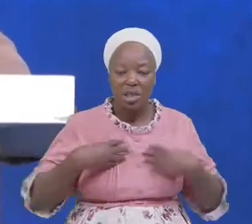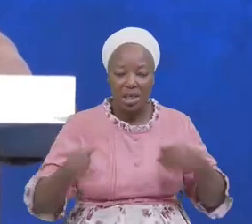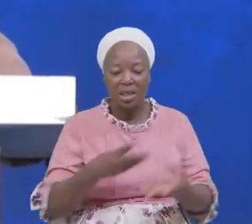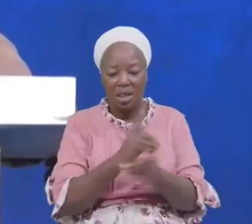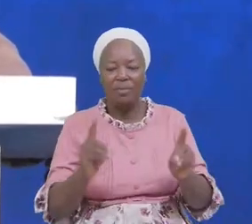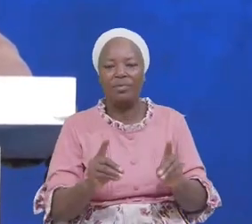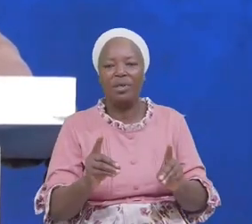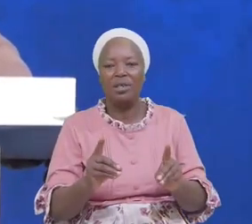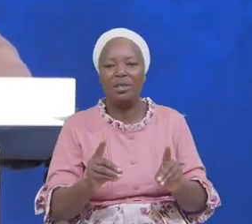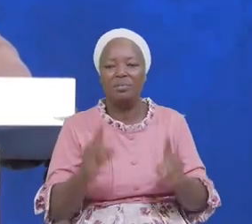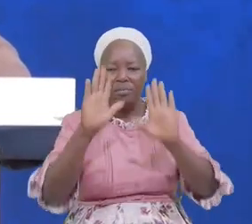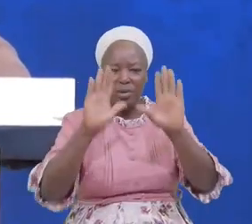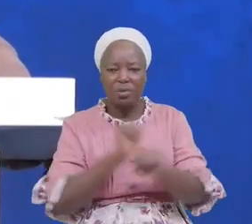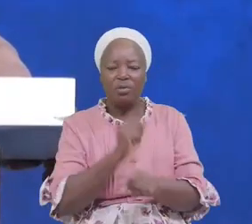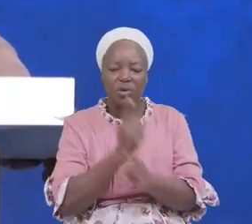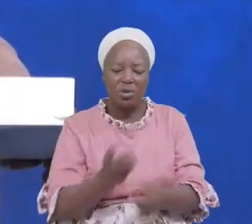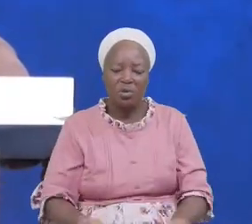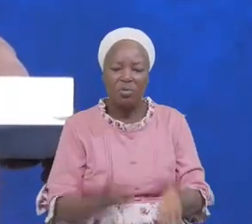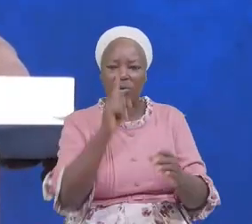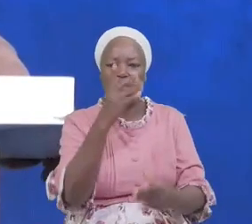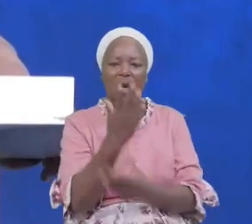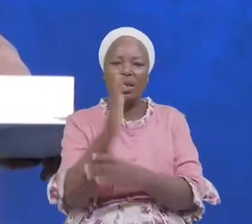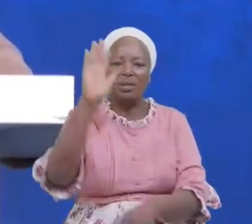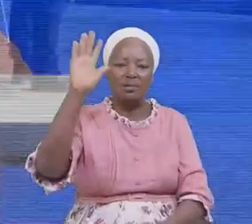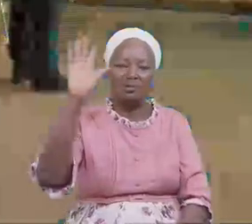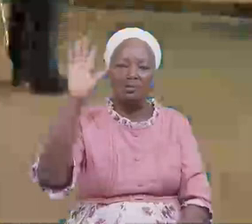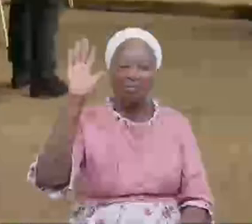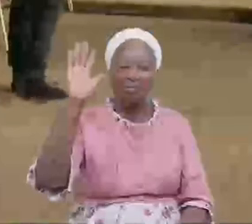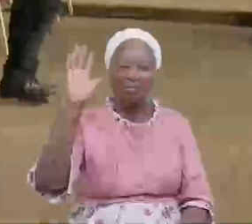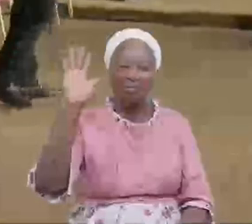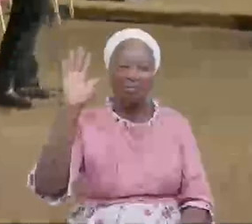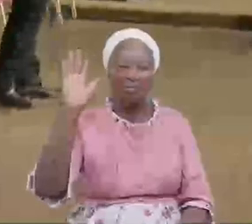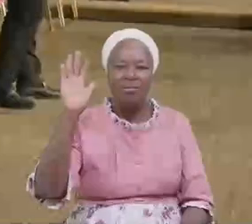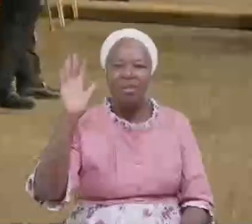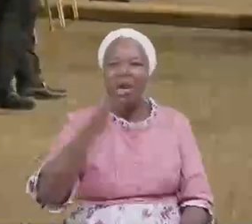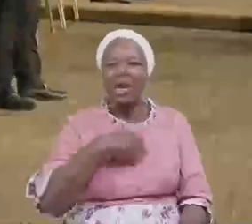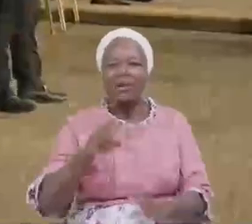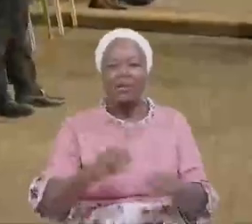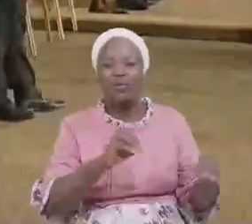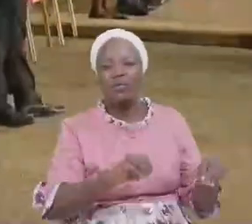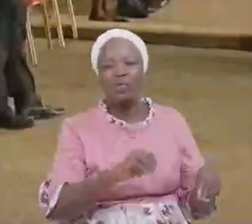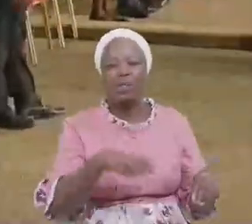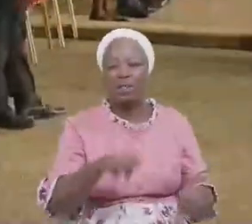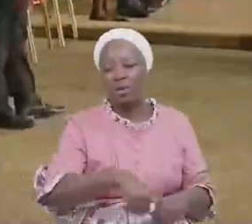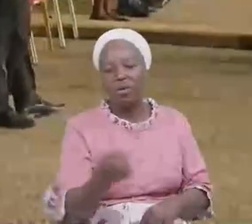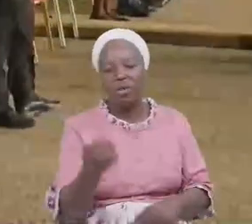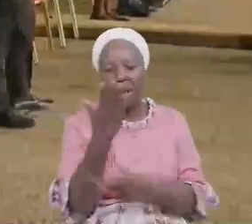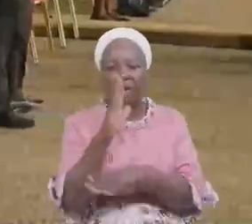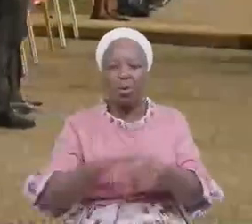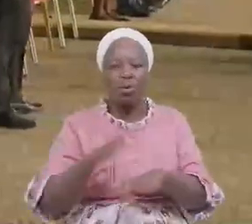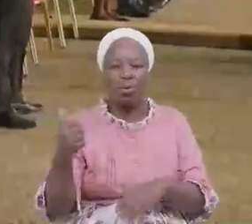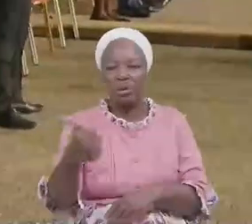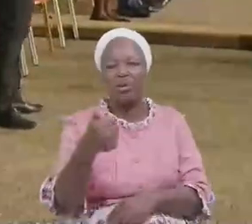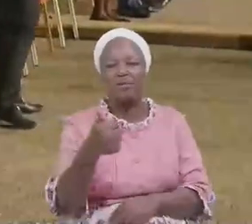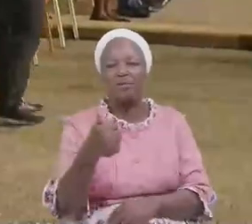Tu veux miracle de délivrance, de miracle, de guérison. Lève une main et impose l'autre main là où tu as le problème. Ou mets la main